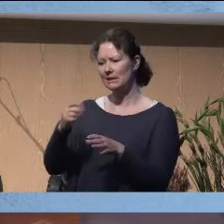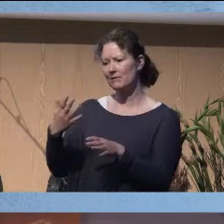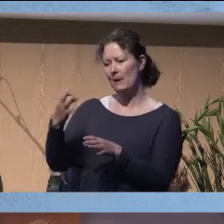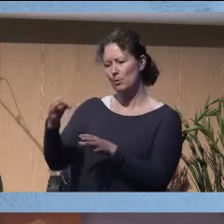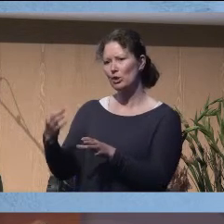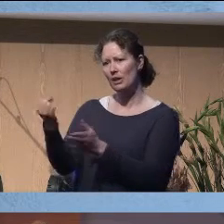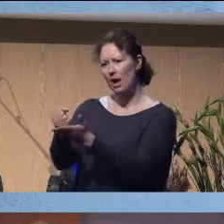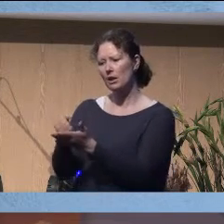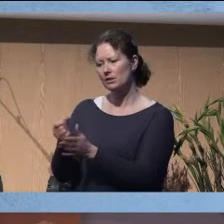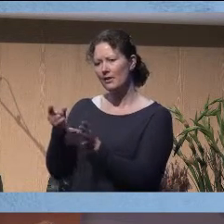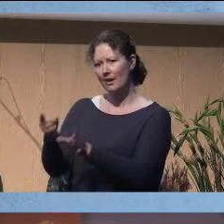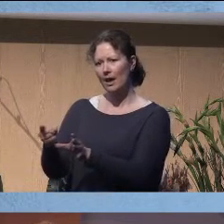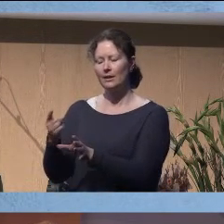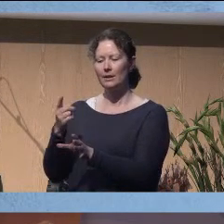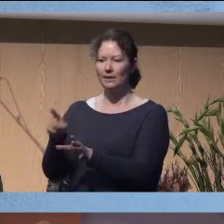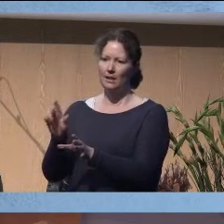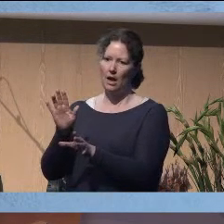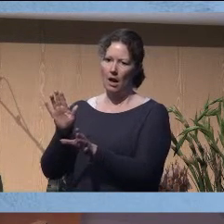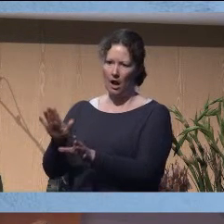de ansatte, har